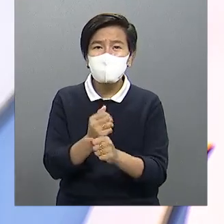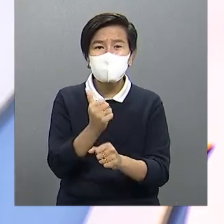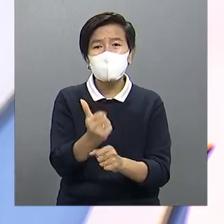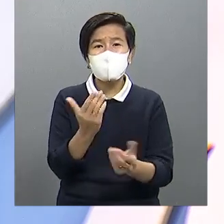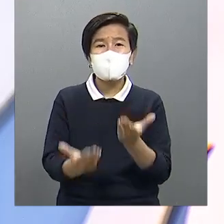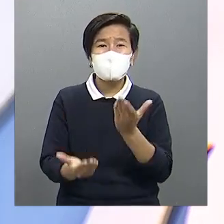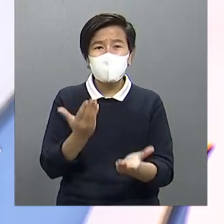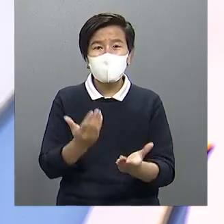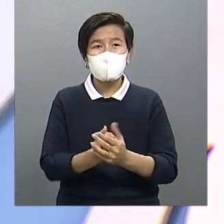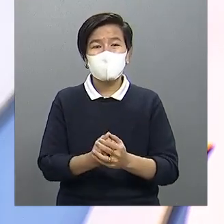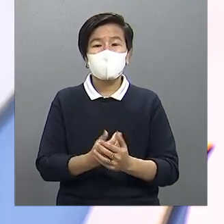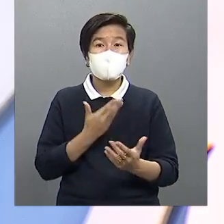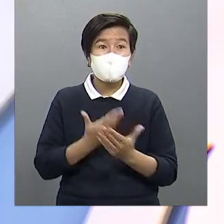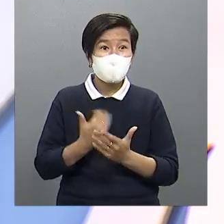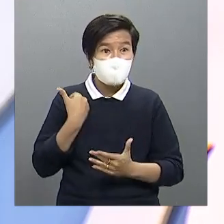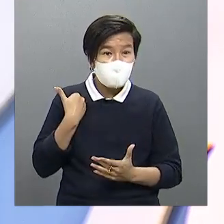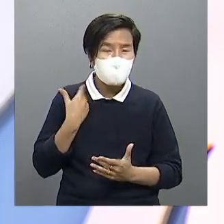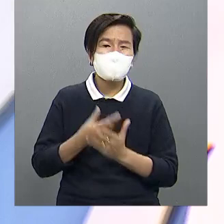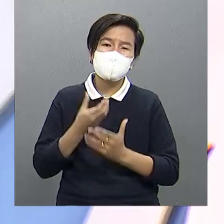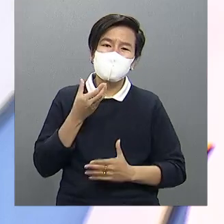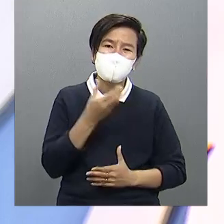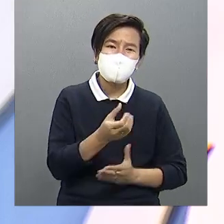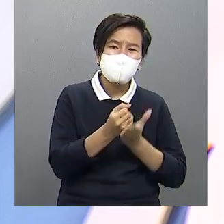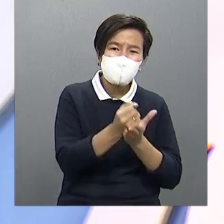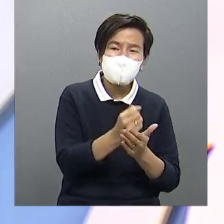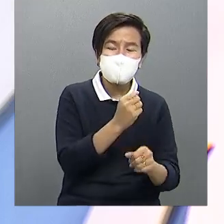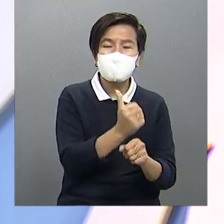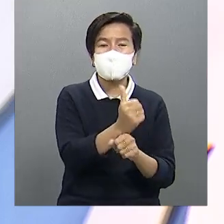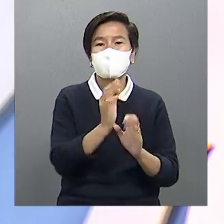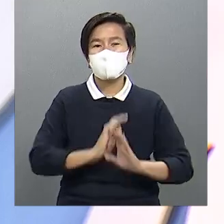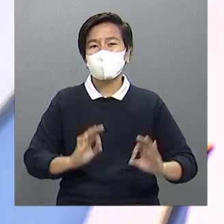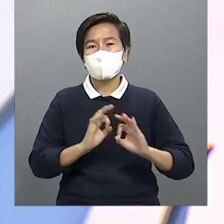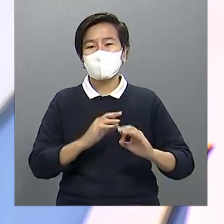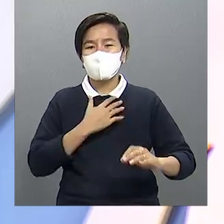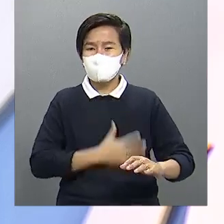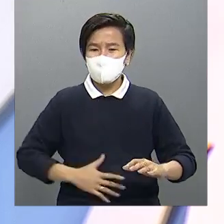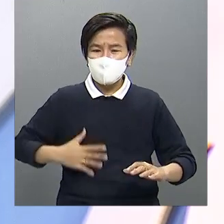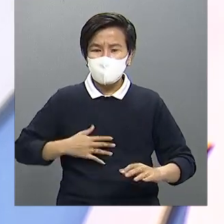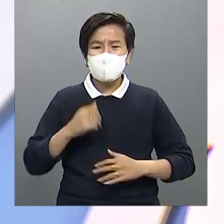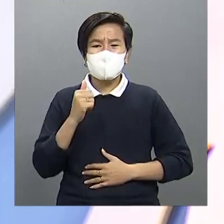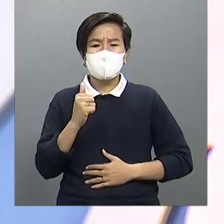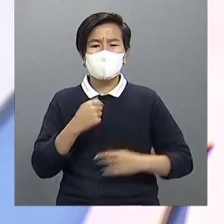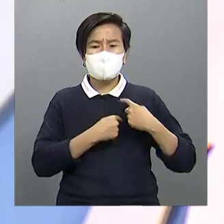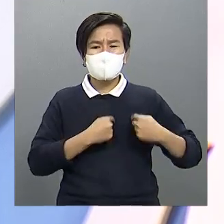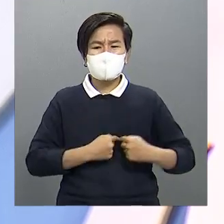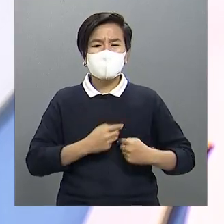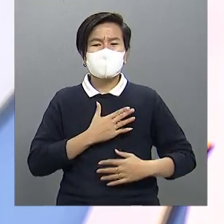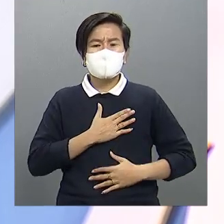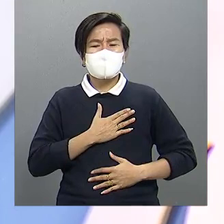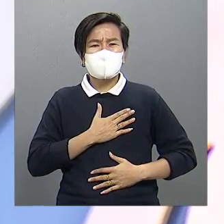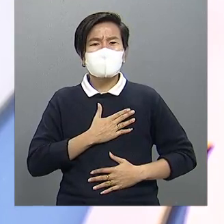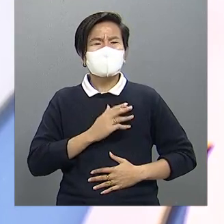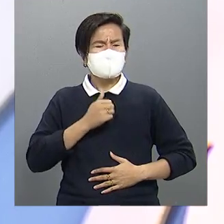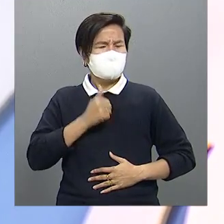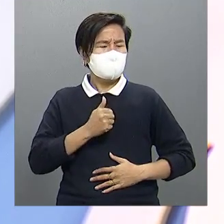ารถช่วยเหลือกำลังทรัพย์กันได้ในสถานการณ์นี้และอีกหนึ่งสำคัญเลยนอกจากสุขภาพกายแล้วสุขภาพใจนี่แหละค่ะเป็นเรื่องที่สำคัญถึงแม้ว่าเรา